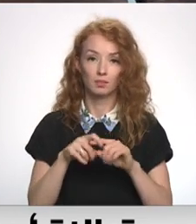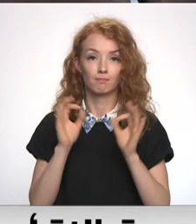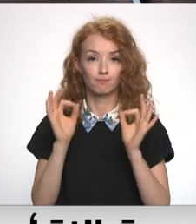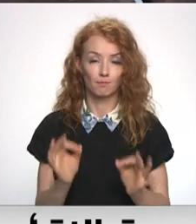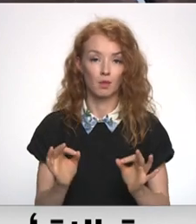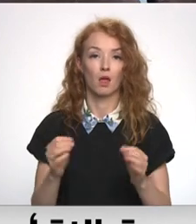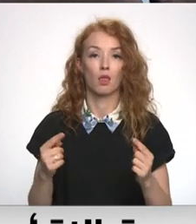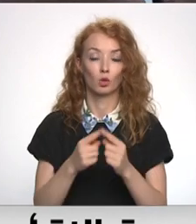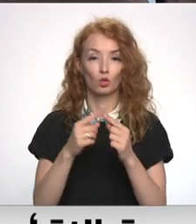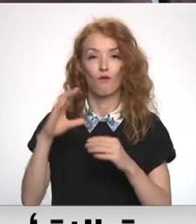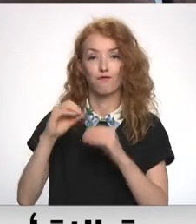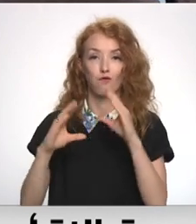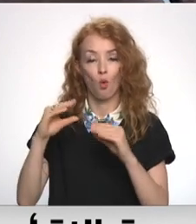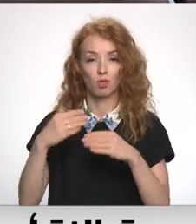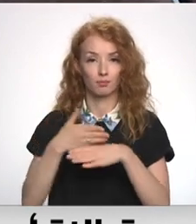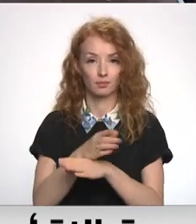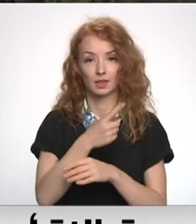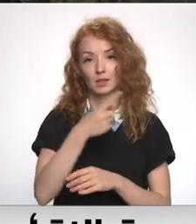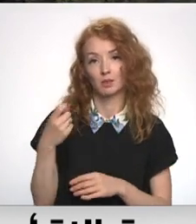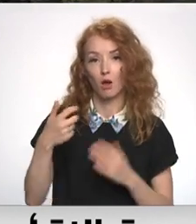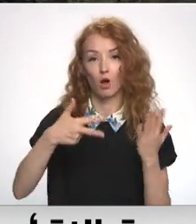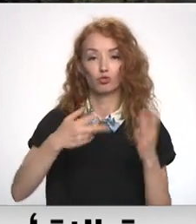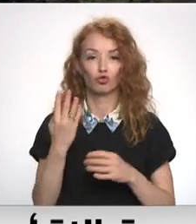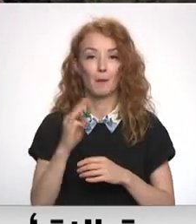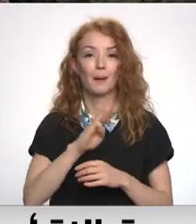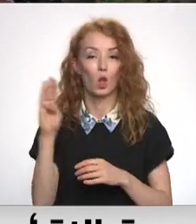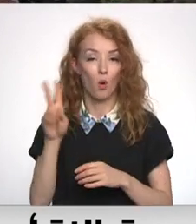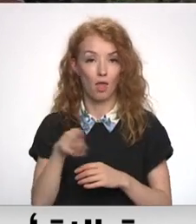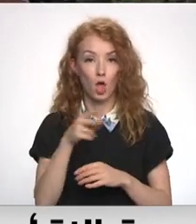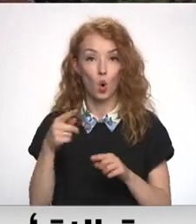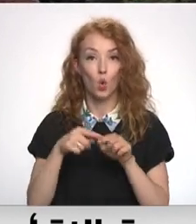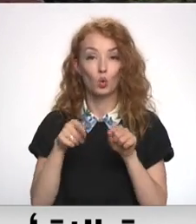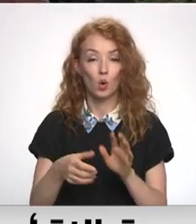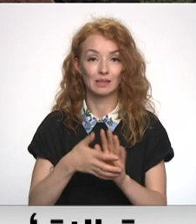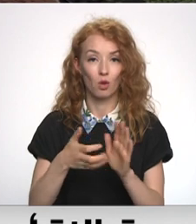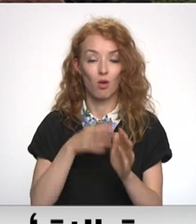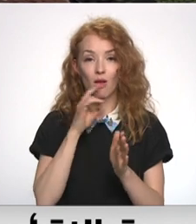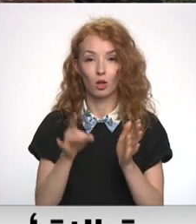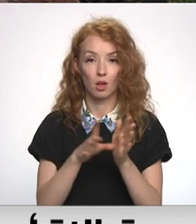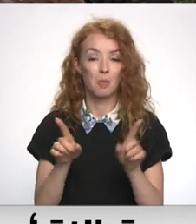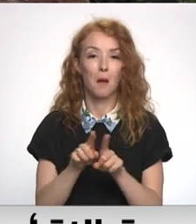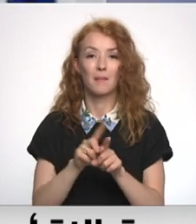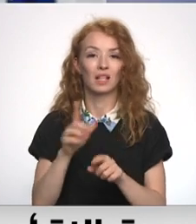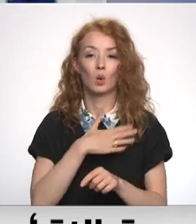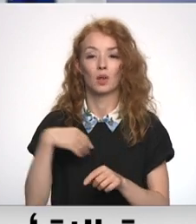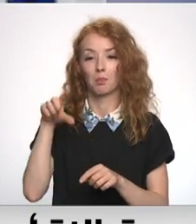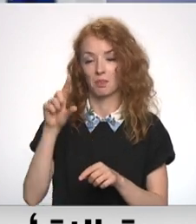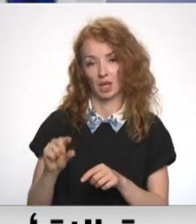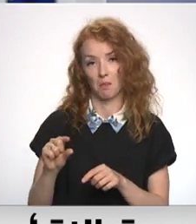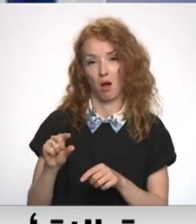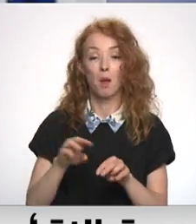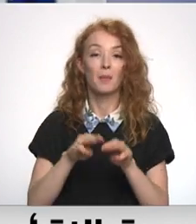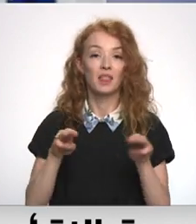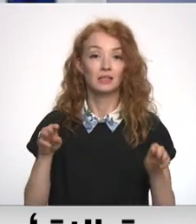fonda finansējumu – 184 miljonus eiro. Un kūdras izmantošana enerģētikā tāpat ir minimāla.